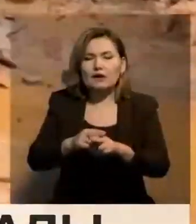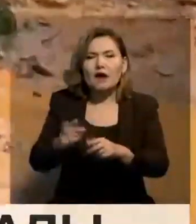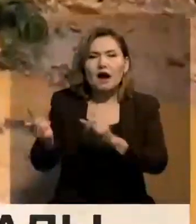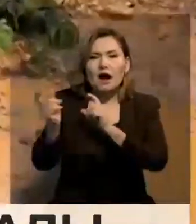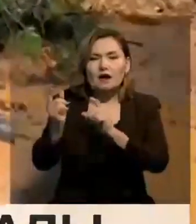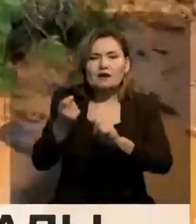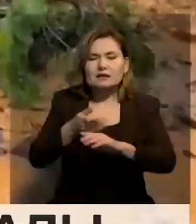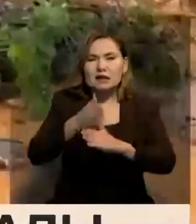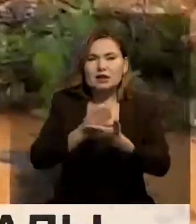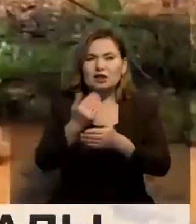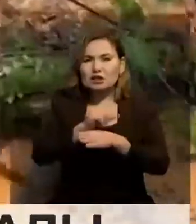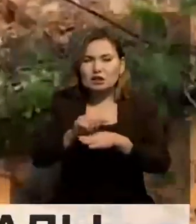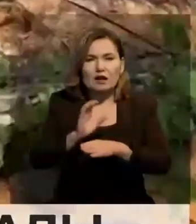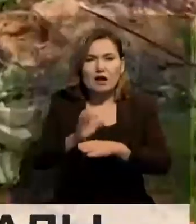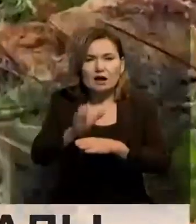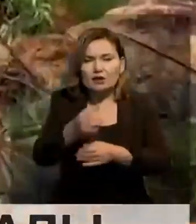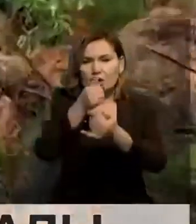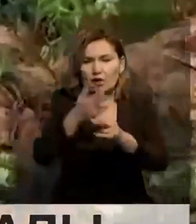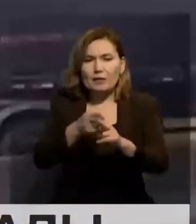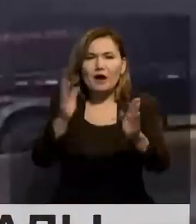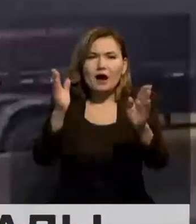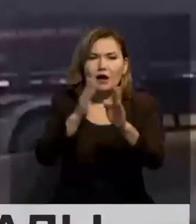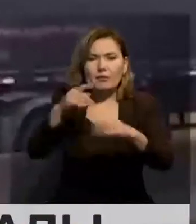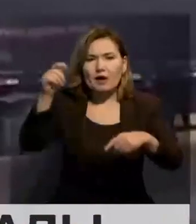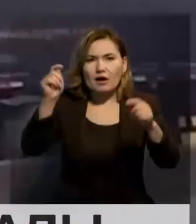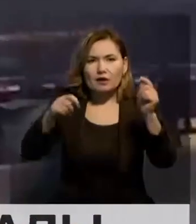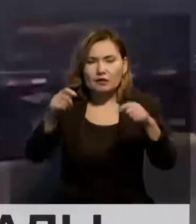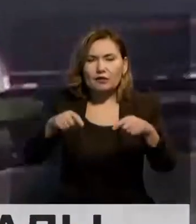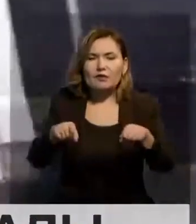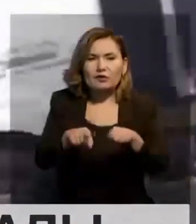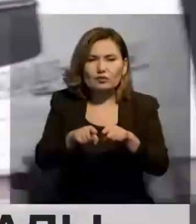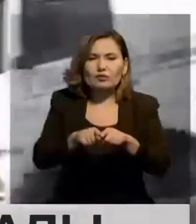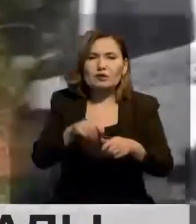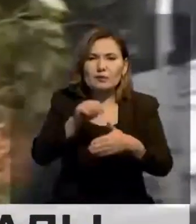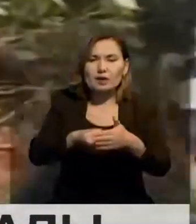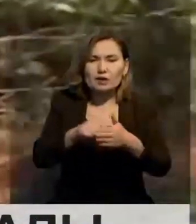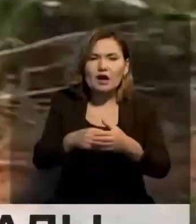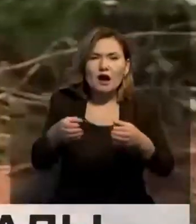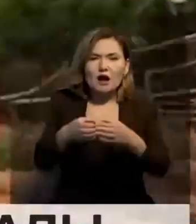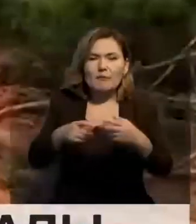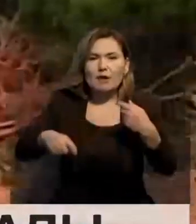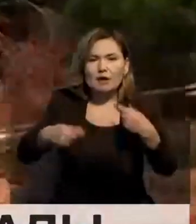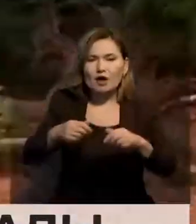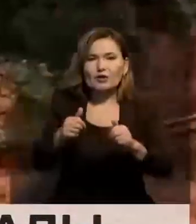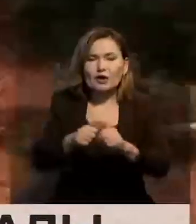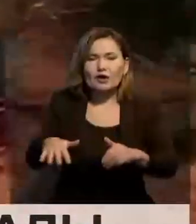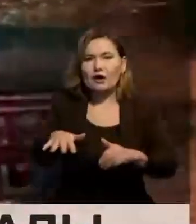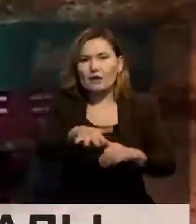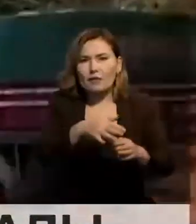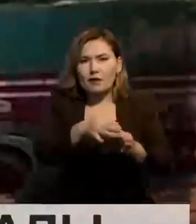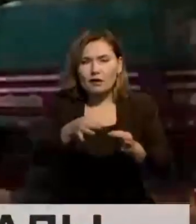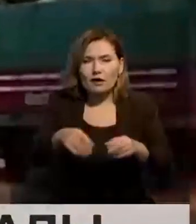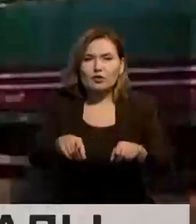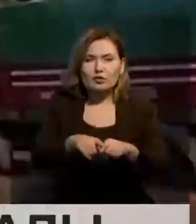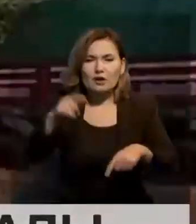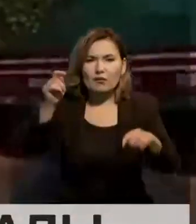шетелге экспортталады. Ауа-райының қолайсыздығынан жергілікті компаниялар шығынға батты. Қазір лай көшкіні көрші провинция Антонинаға жетті